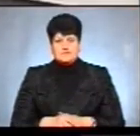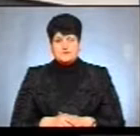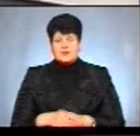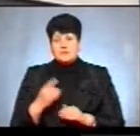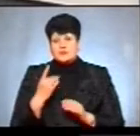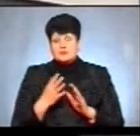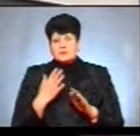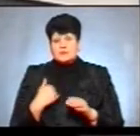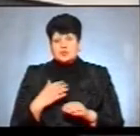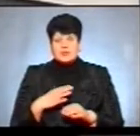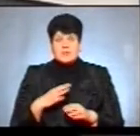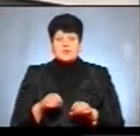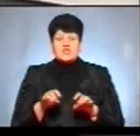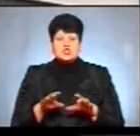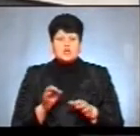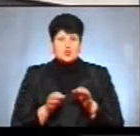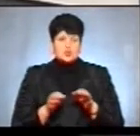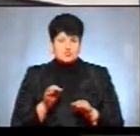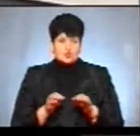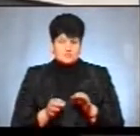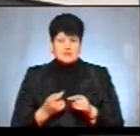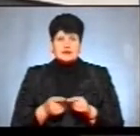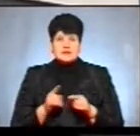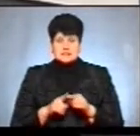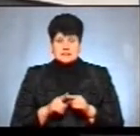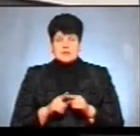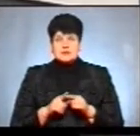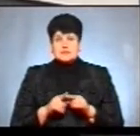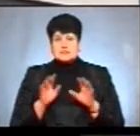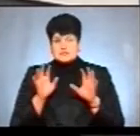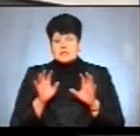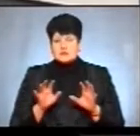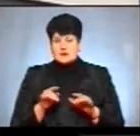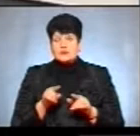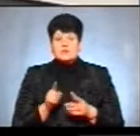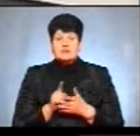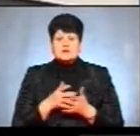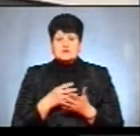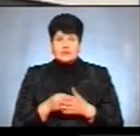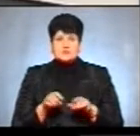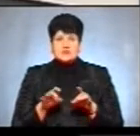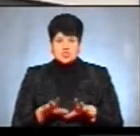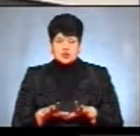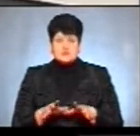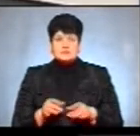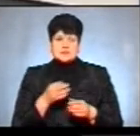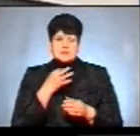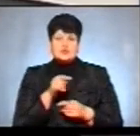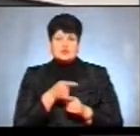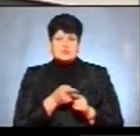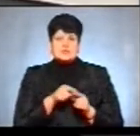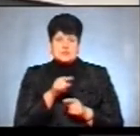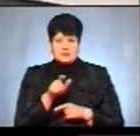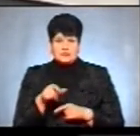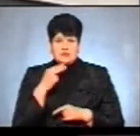все, ми чекаємо рішення суду. Все-таки це судова стаття, вони мають своїм рішенням визнати людину винним цим порушенням. Якщо